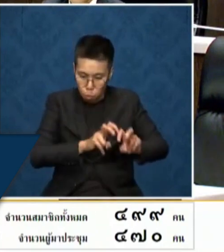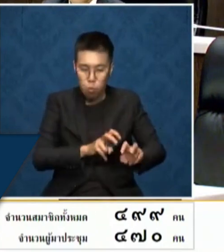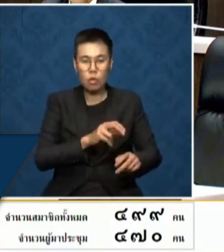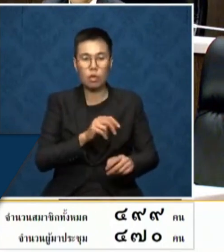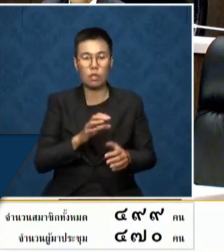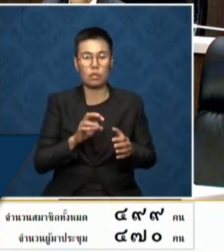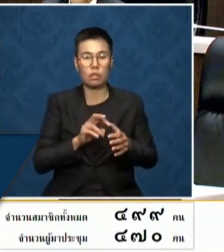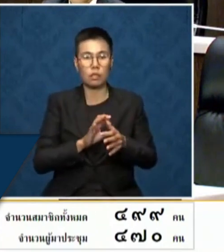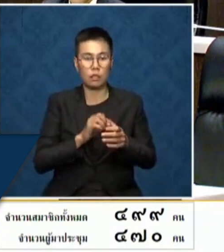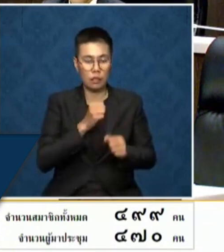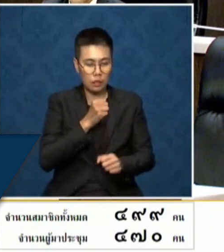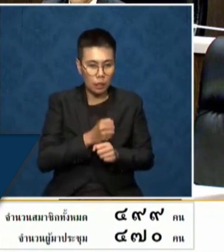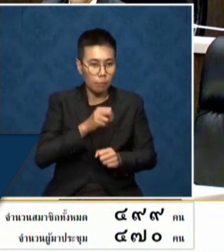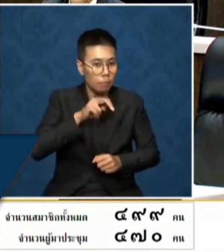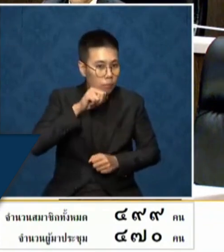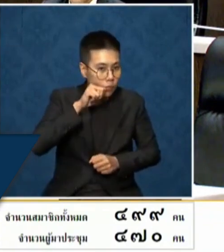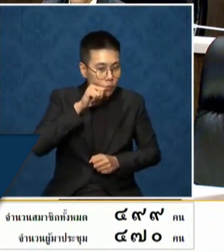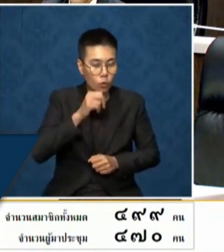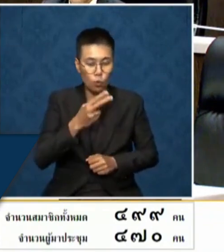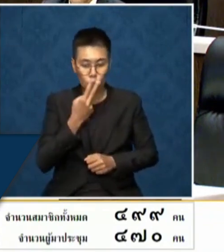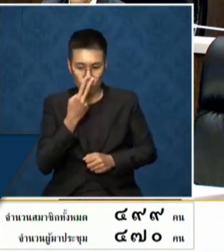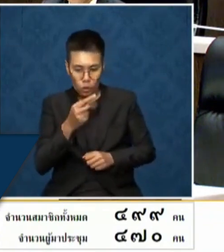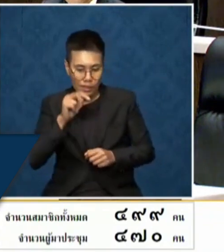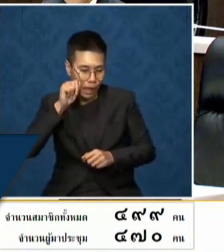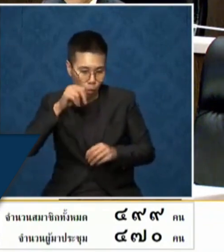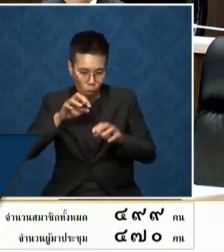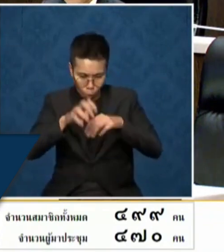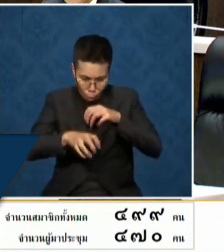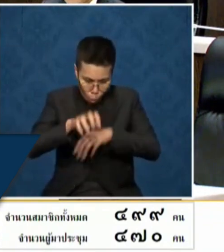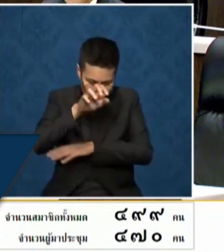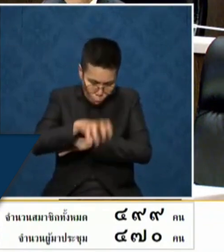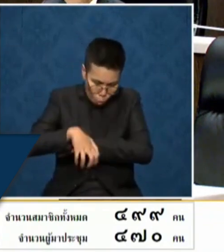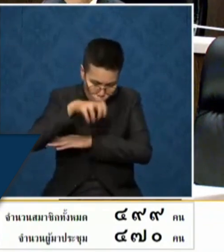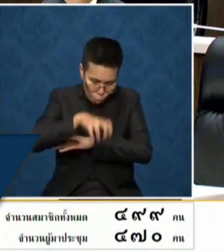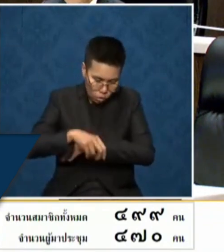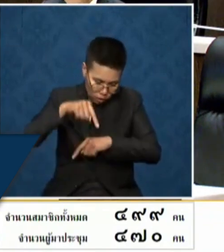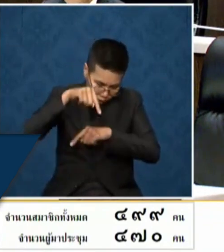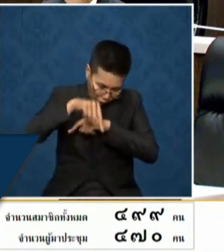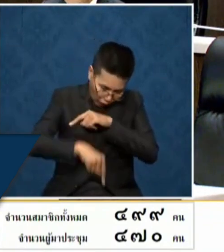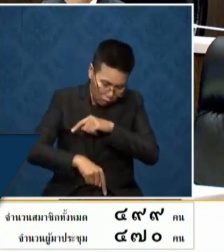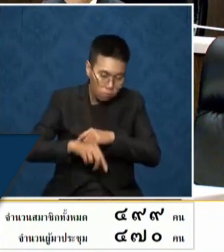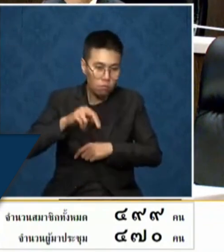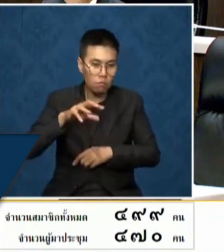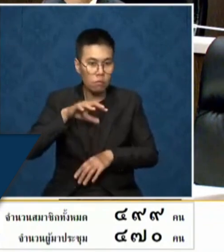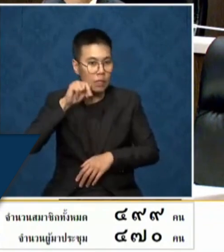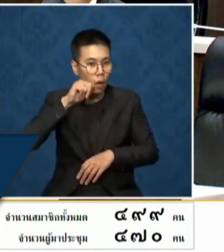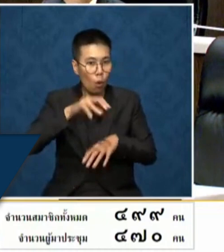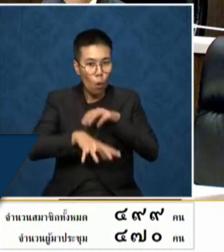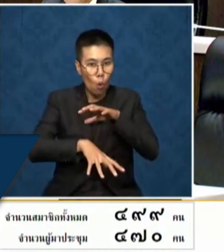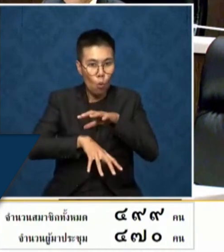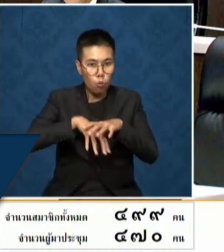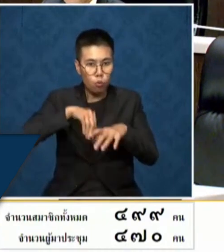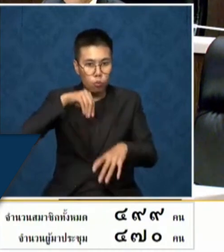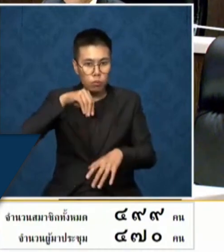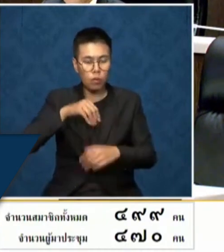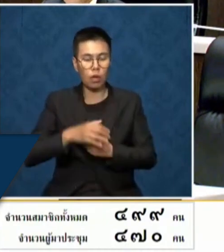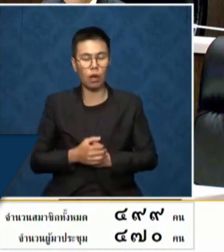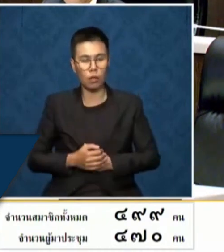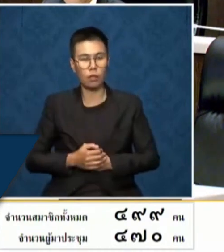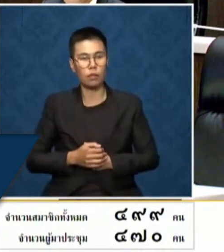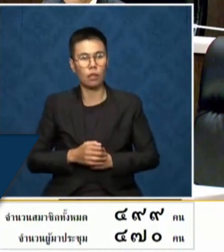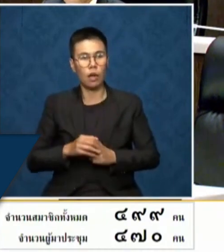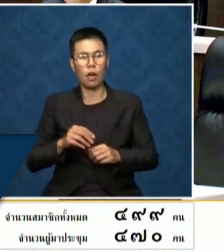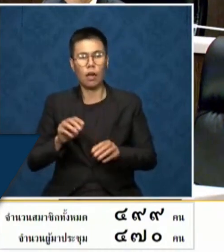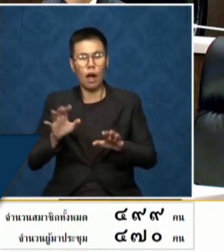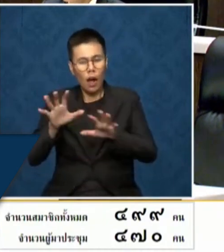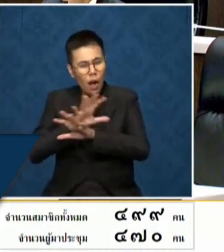ใต้ดินน้ำผิวดินหรืออะไรต่างๆเนี่ยก็เป็นทรัพยากรที่ไม่แตกต่างนะครับจากน้ำ